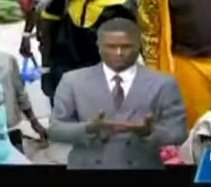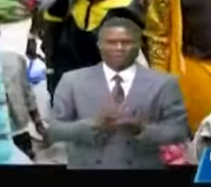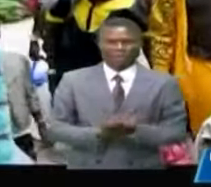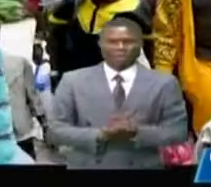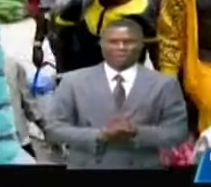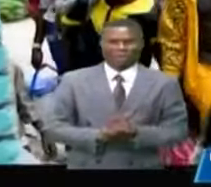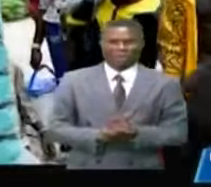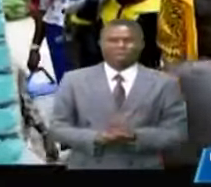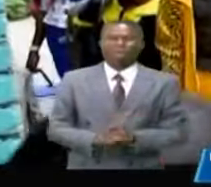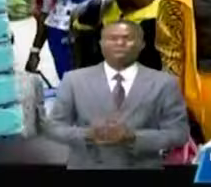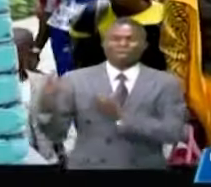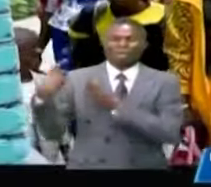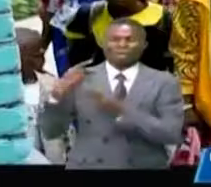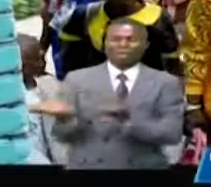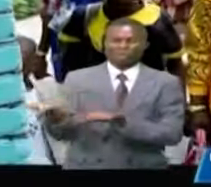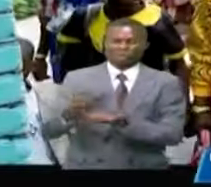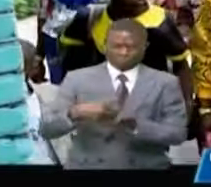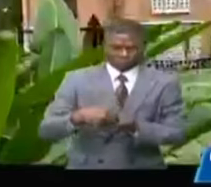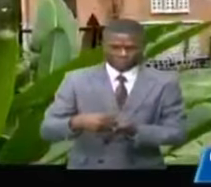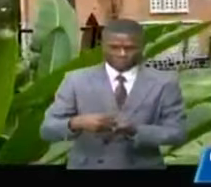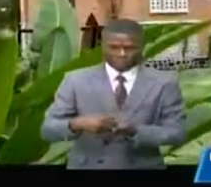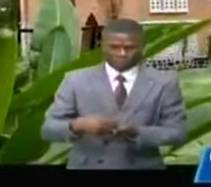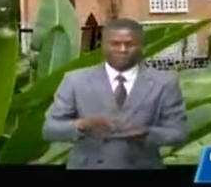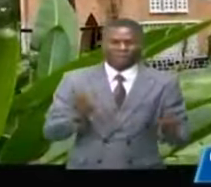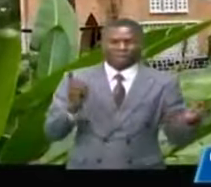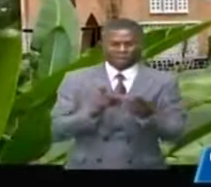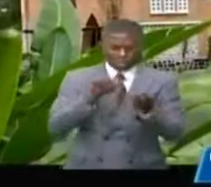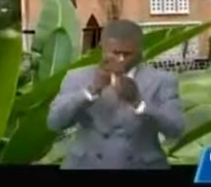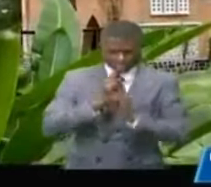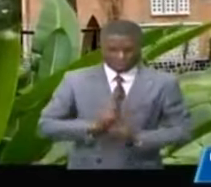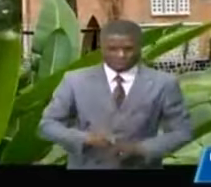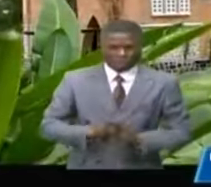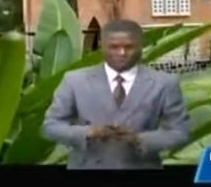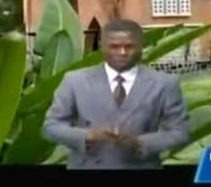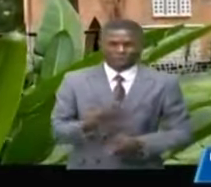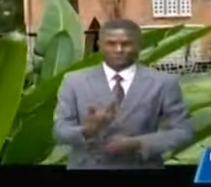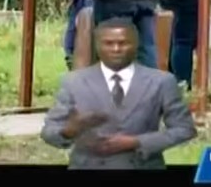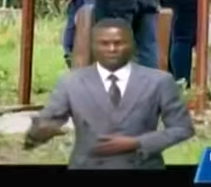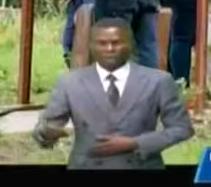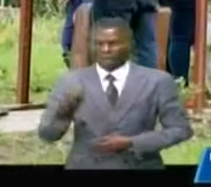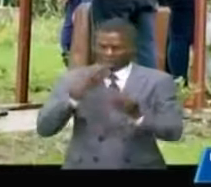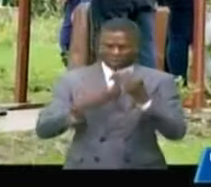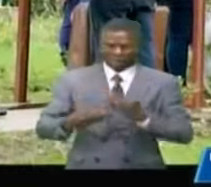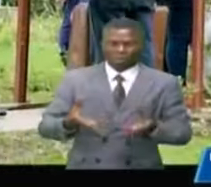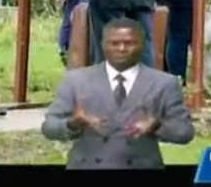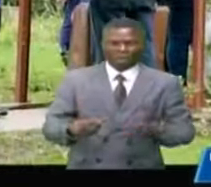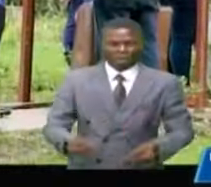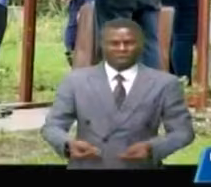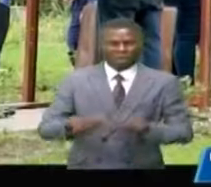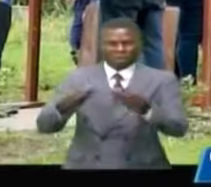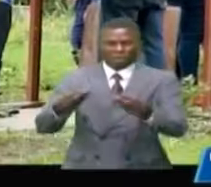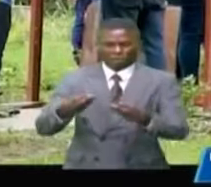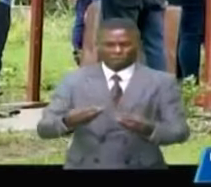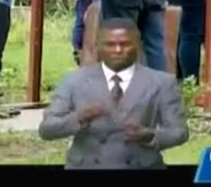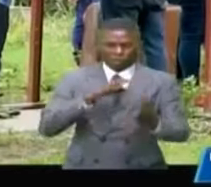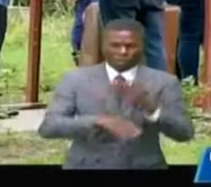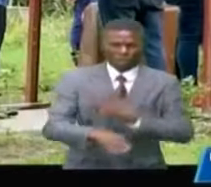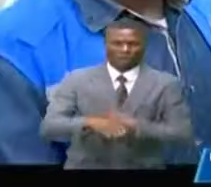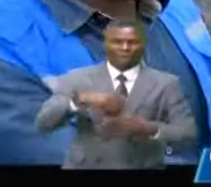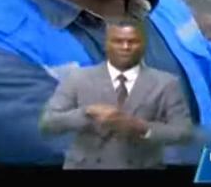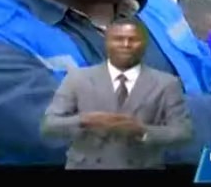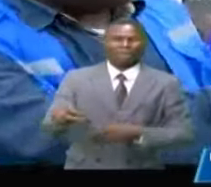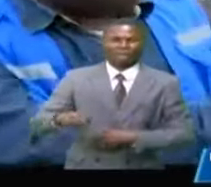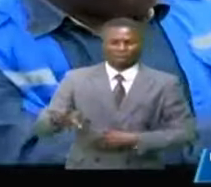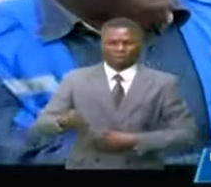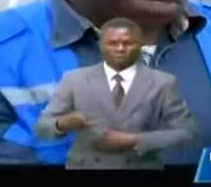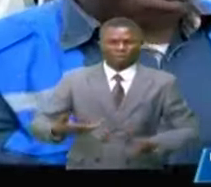Dès leur retour, ces rapatriés sont logés avec honneur et reçoivent un kit constitué de vivres et du cash pour leur réinsertion. Rassure Dr